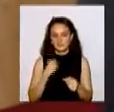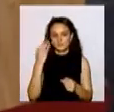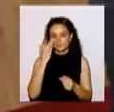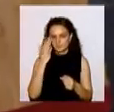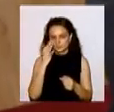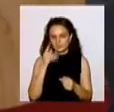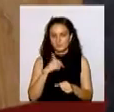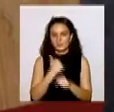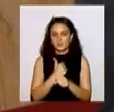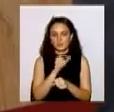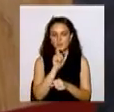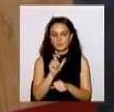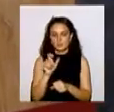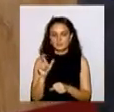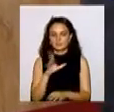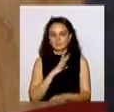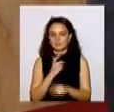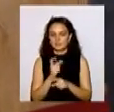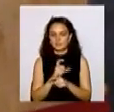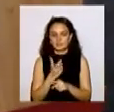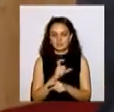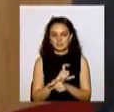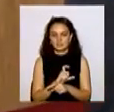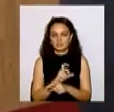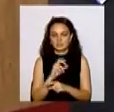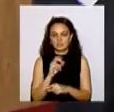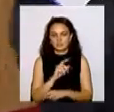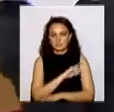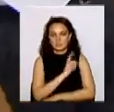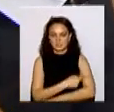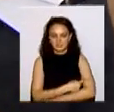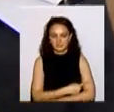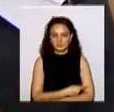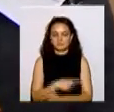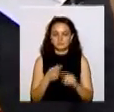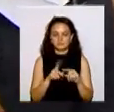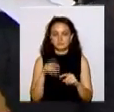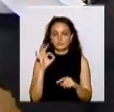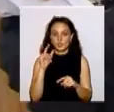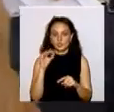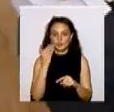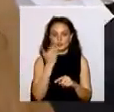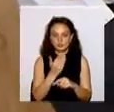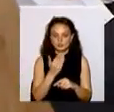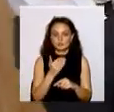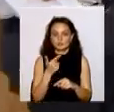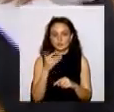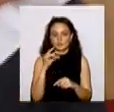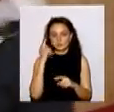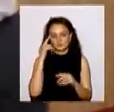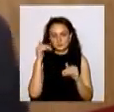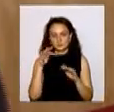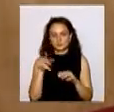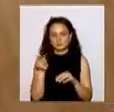მენტორები იყვნენ საკმაოდ წამყვანი ძალა და ამ შემთხვევაში ოთარის მენტორებიც გორგიამ გადაწყვიტა, რომ